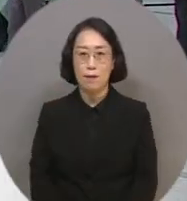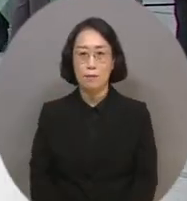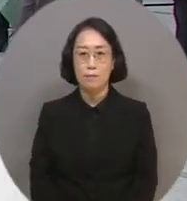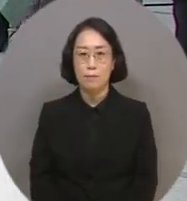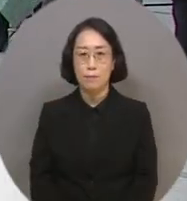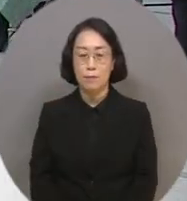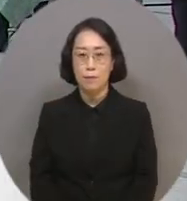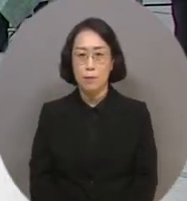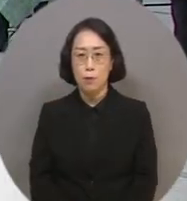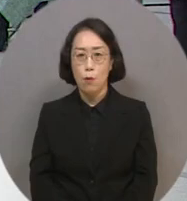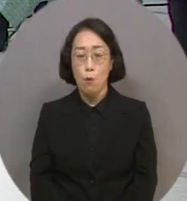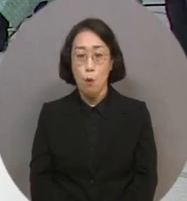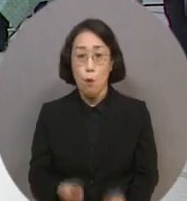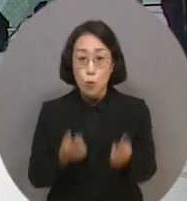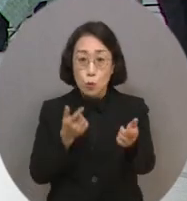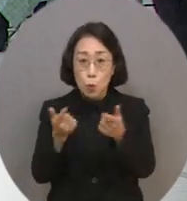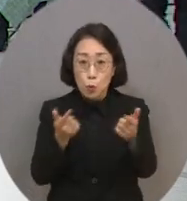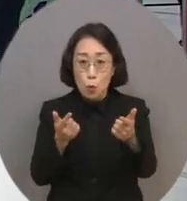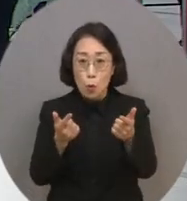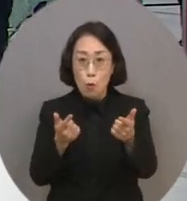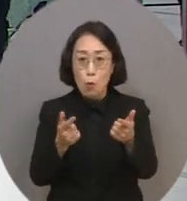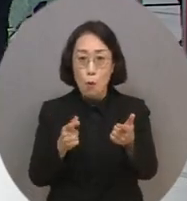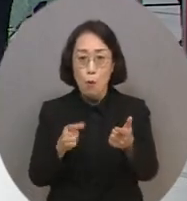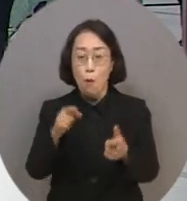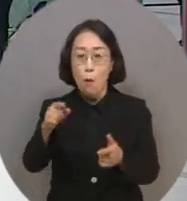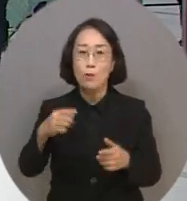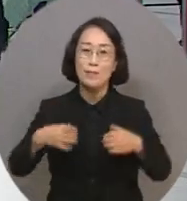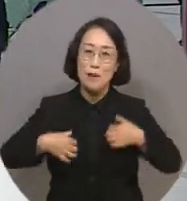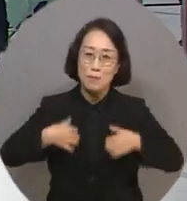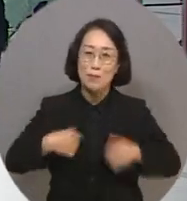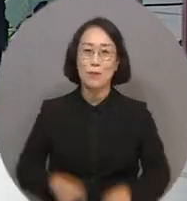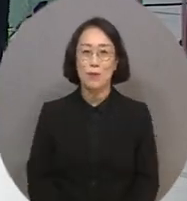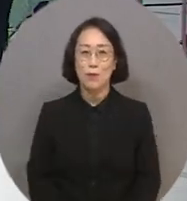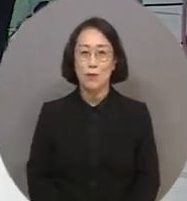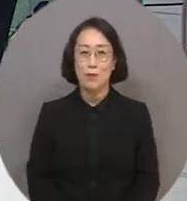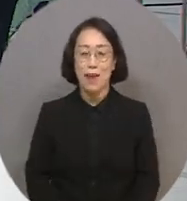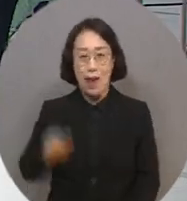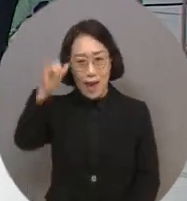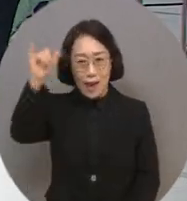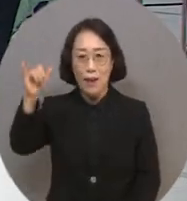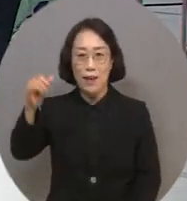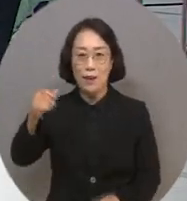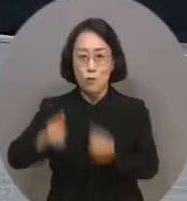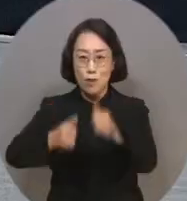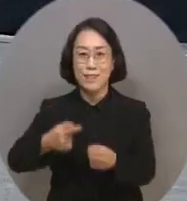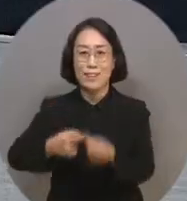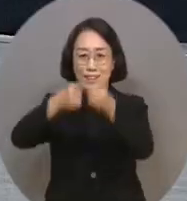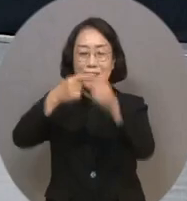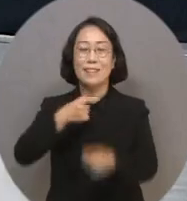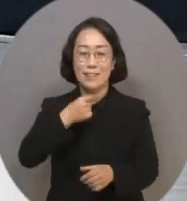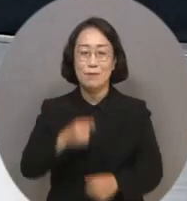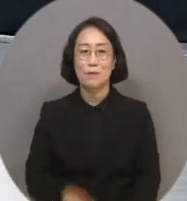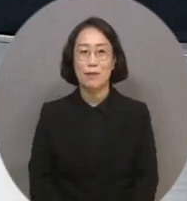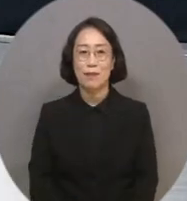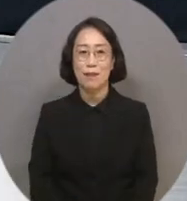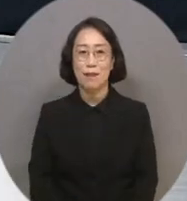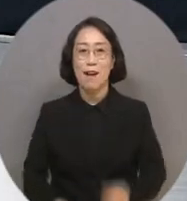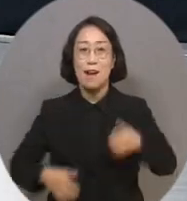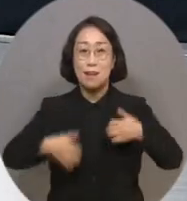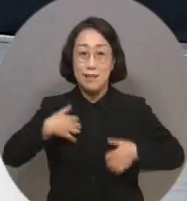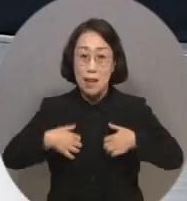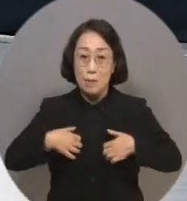컨트롤에서 움직이는 게 좀 재밌어요. 문화유산 퀴즈 1등 하고 싶습니다. 재미도